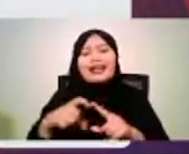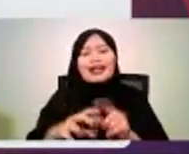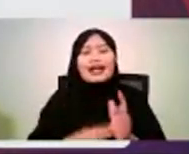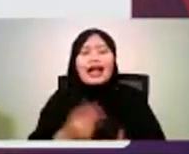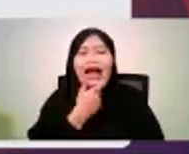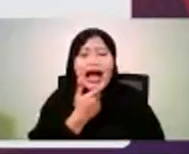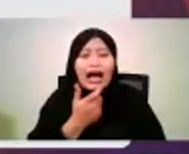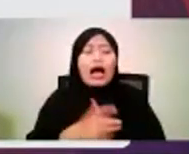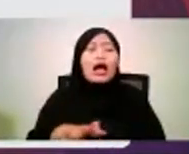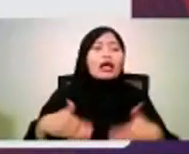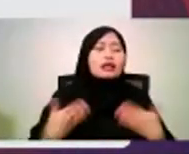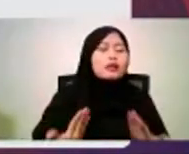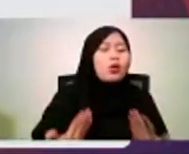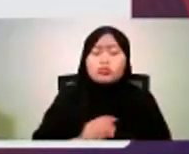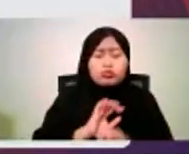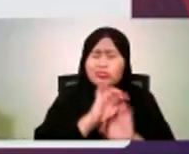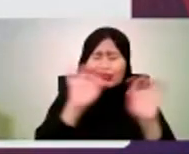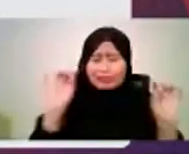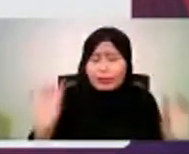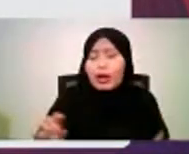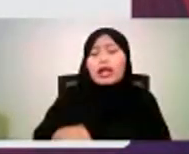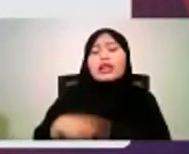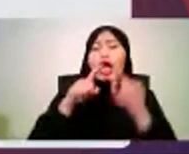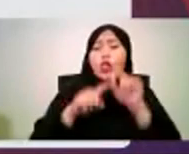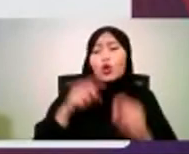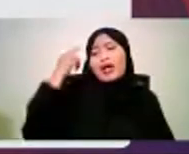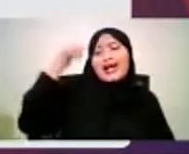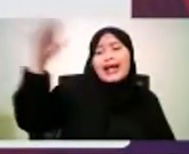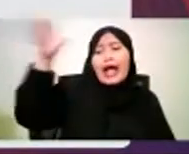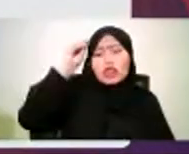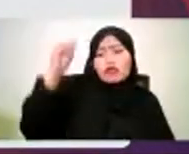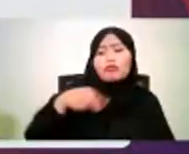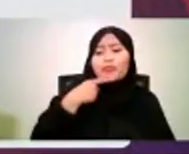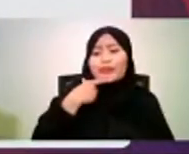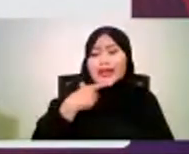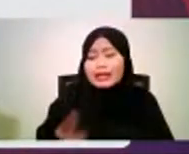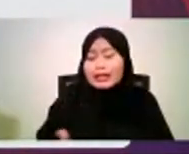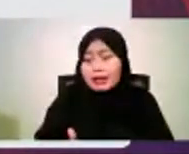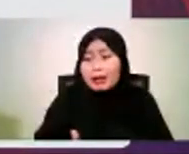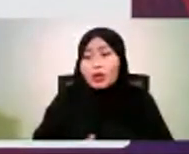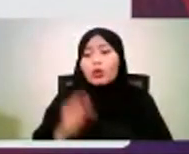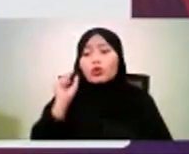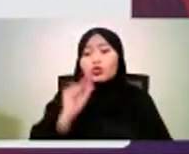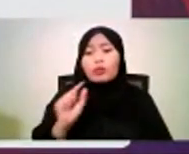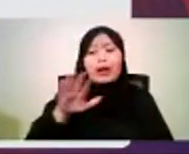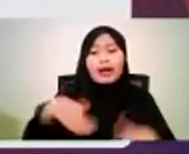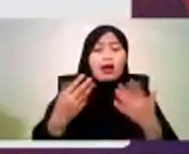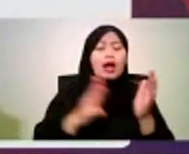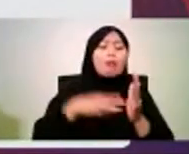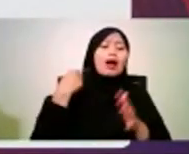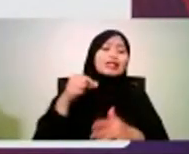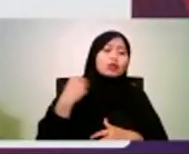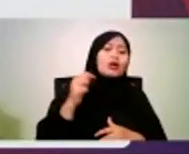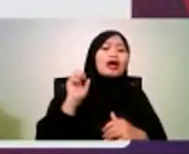atur apapun yaitu kreativitas menjadi sangat penting untuk Bagaimana mahasiswa itu bisa